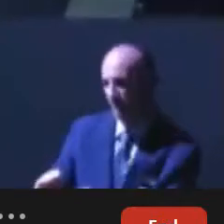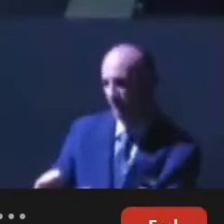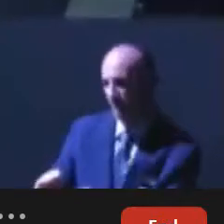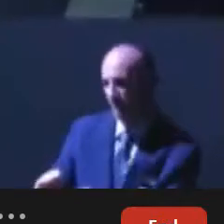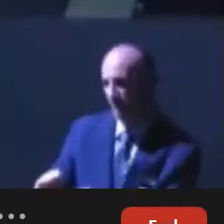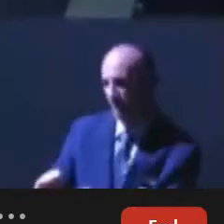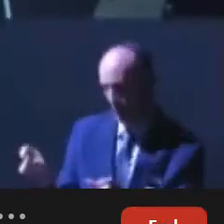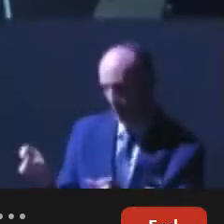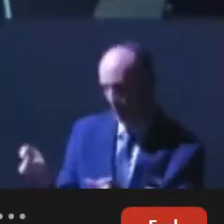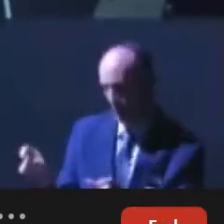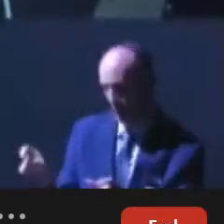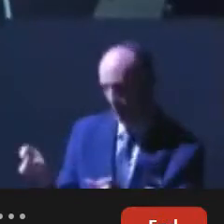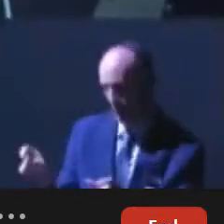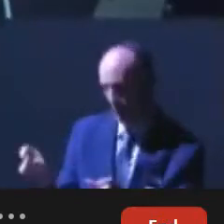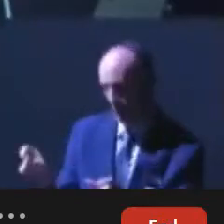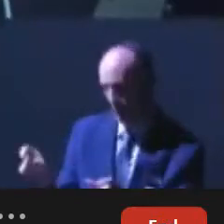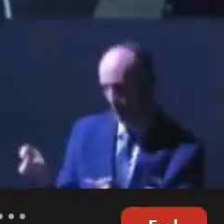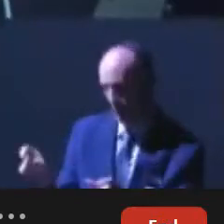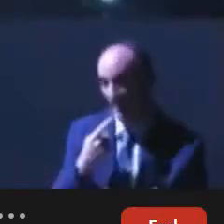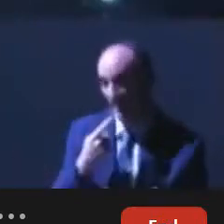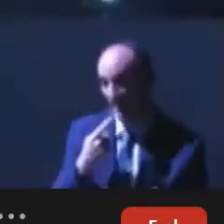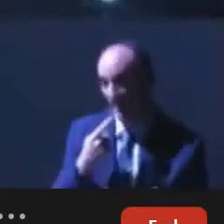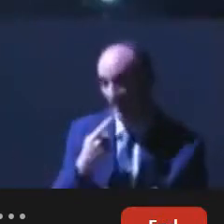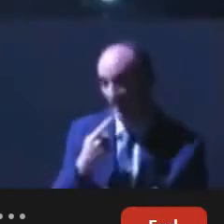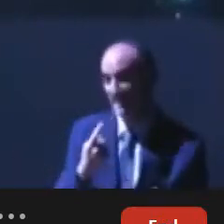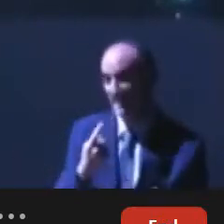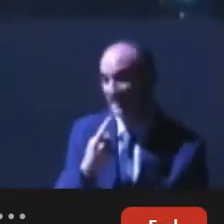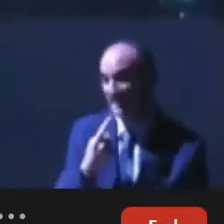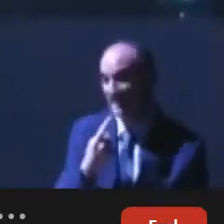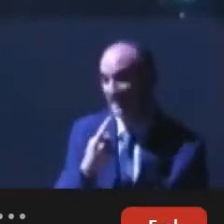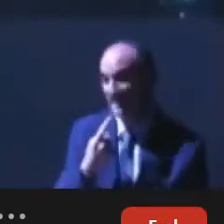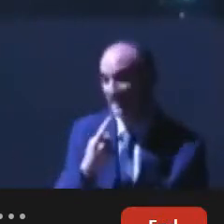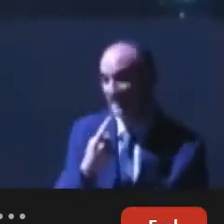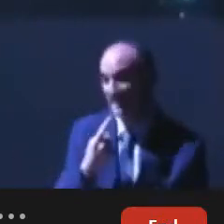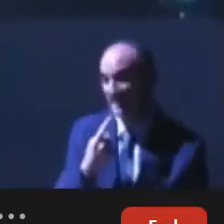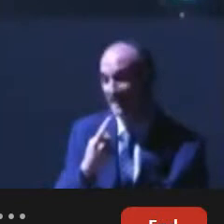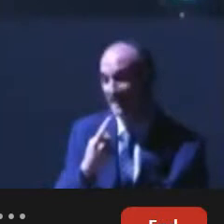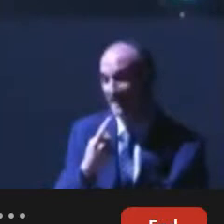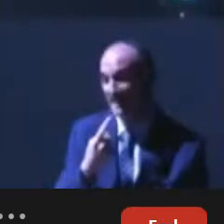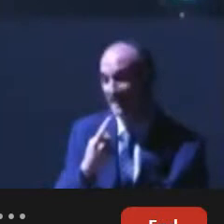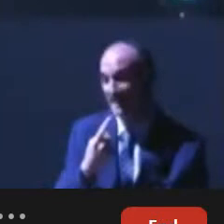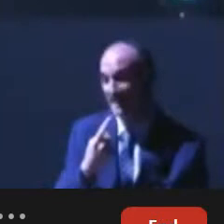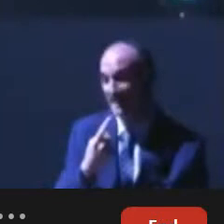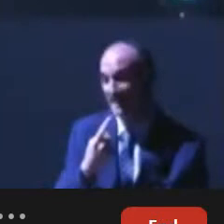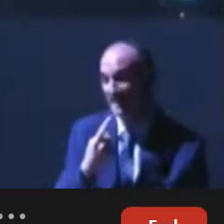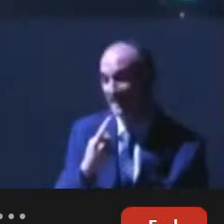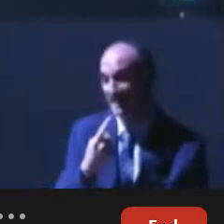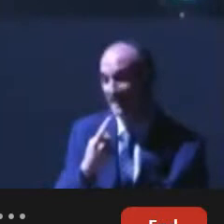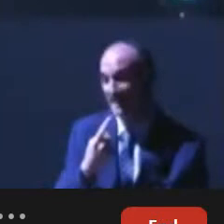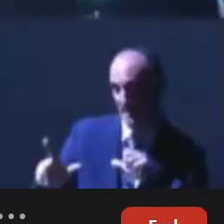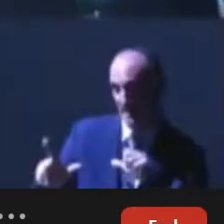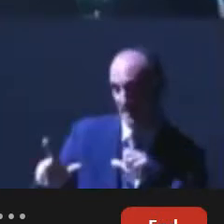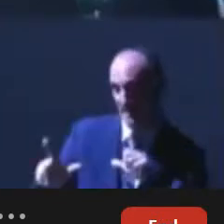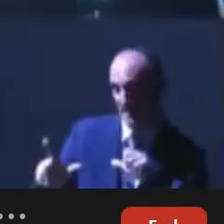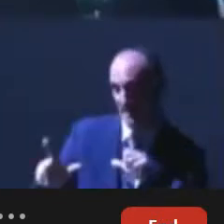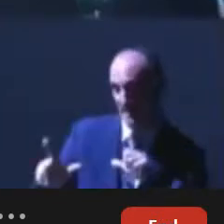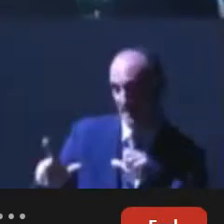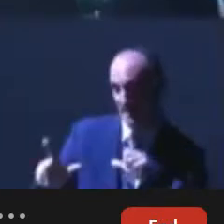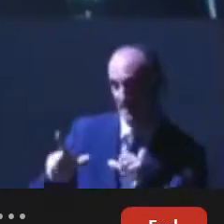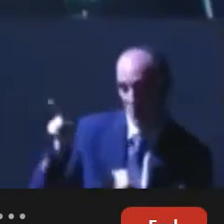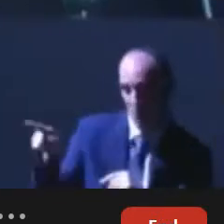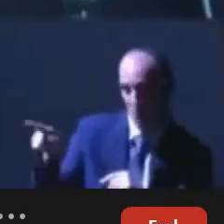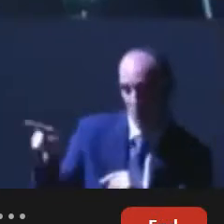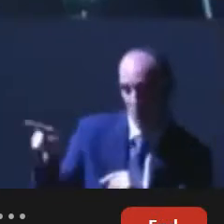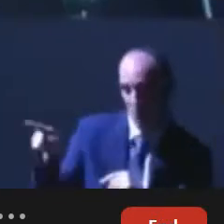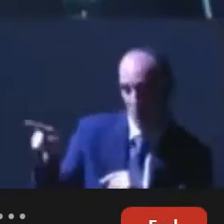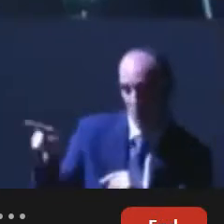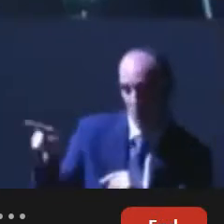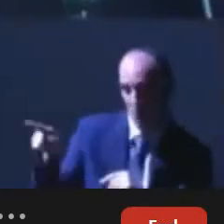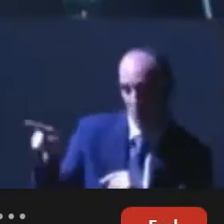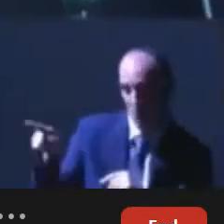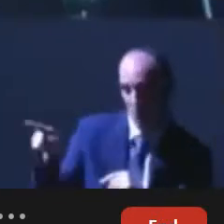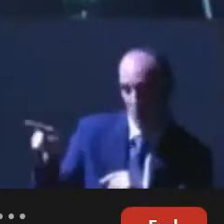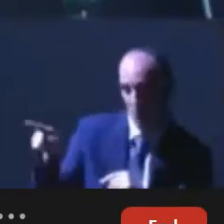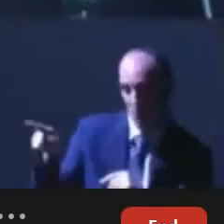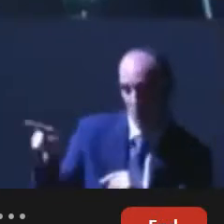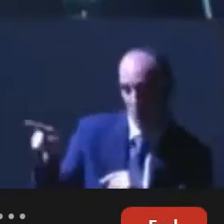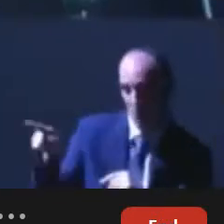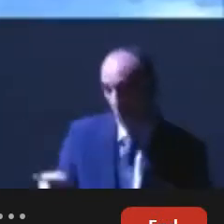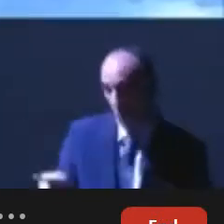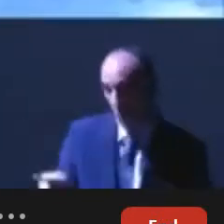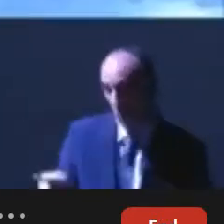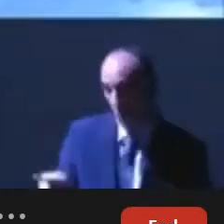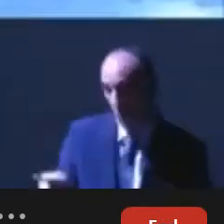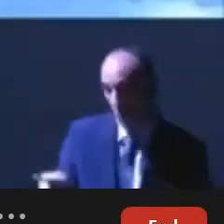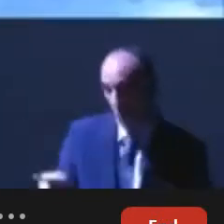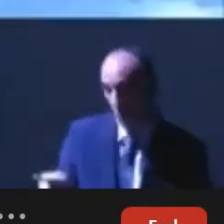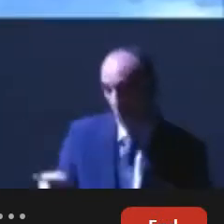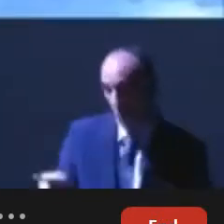mọi người, ai mà ngồi trong một lĩnh vực khác nhau, một lĩnh vực khác nhau, mọi người là một phần của công ty, mọi người có thể tìm được